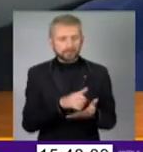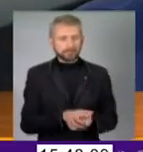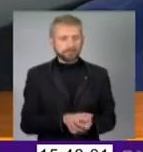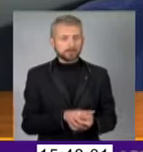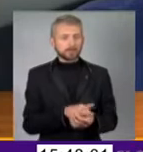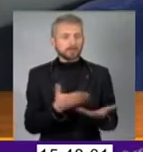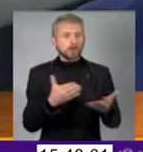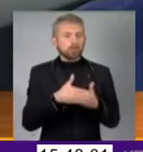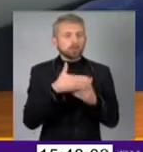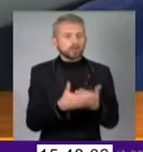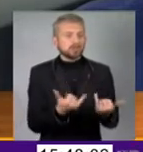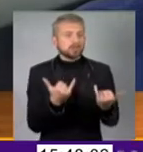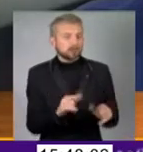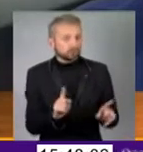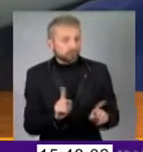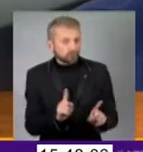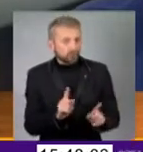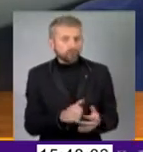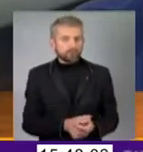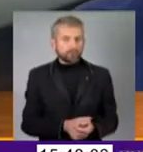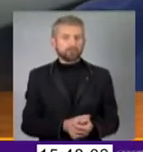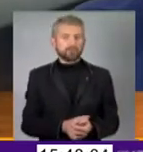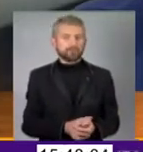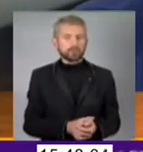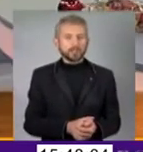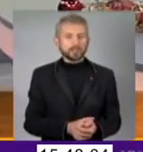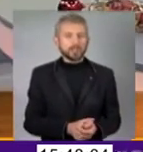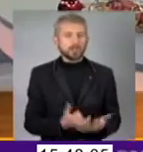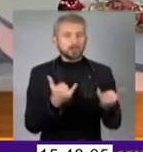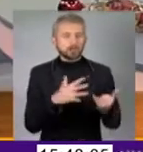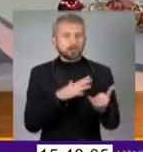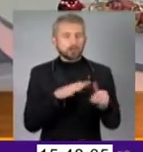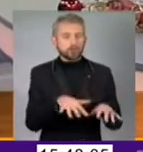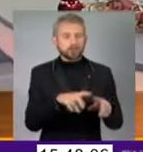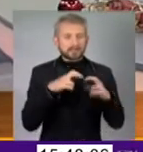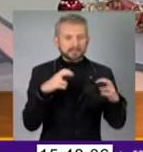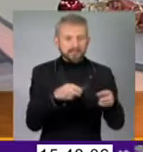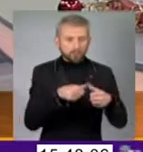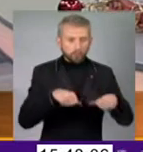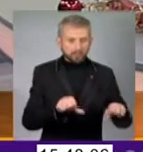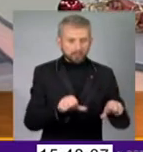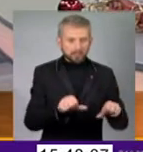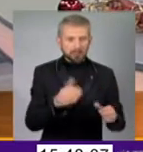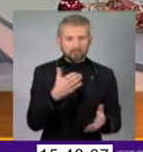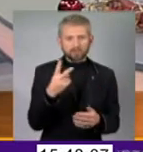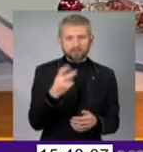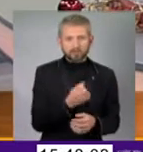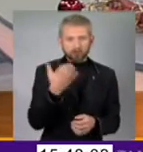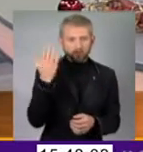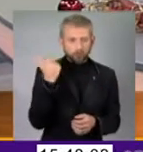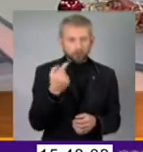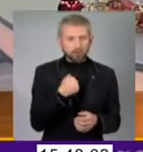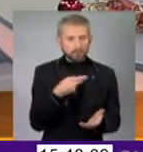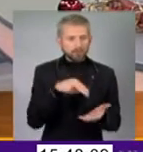На якому етапі зараз? Буквально, у нас сьогодні було засідання комісії, буквально, мабуть, 2 тижні тому ми якраз